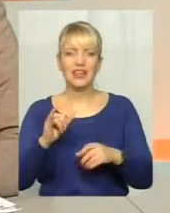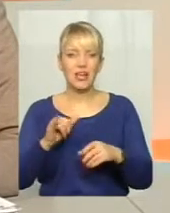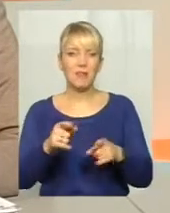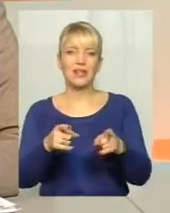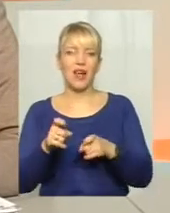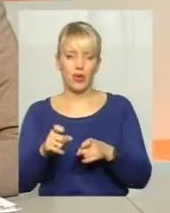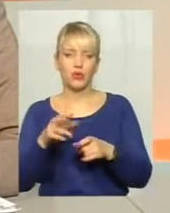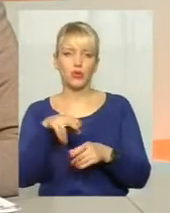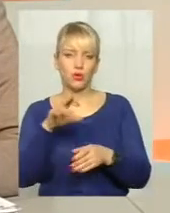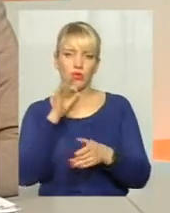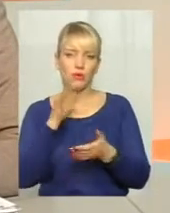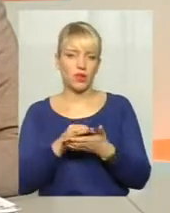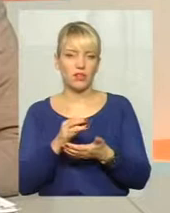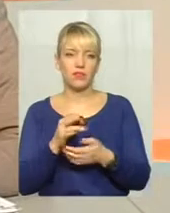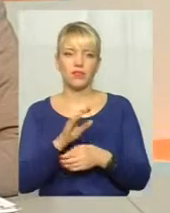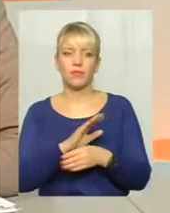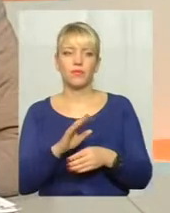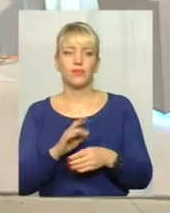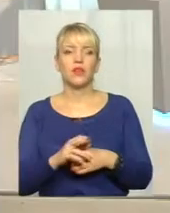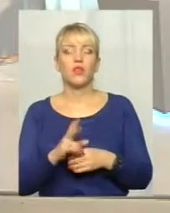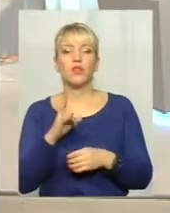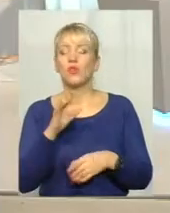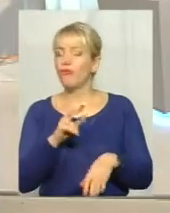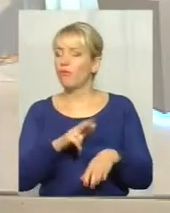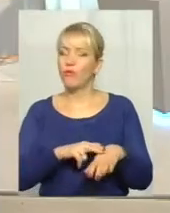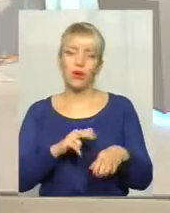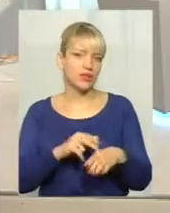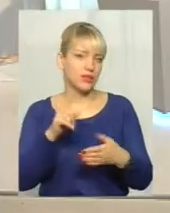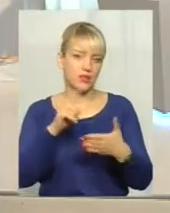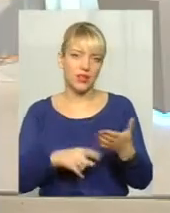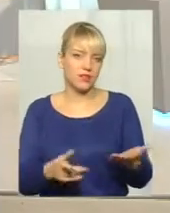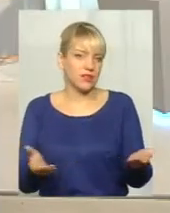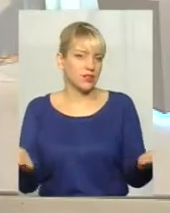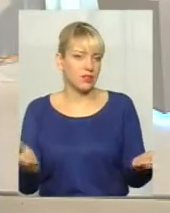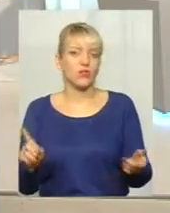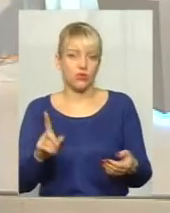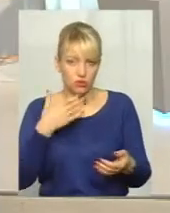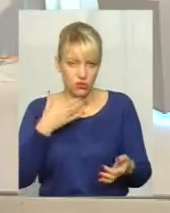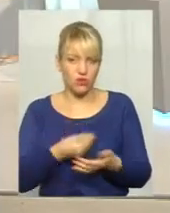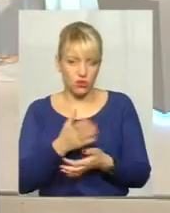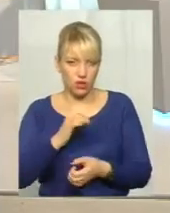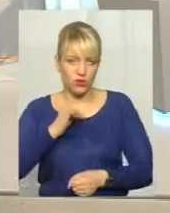до відповідальності. Але надія є. Бо в поліції надії, що вона своїх же буде там